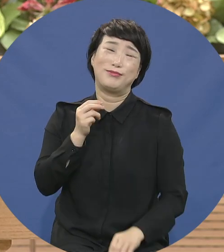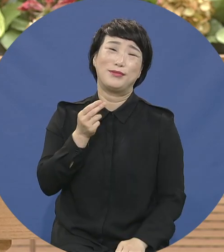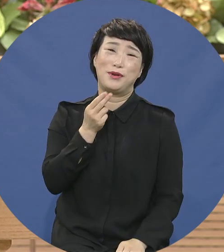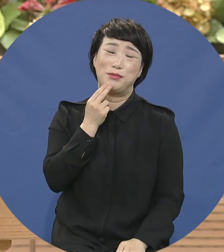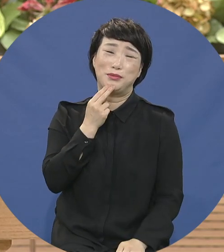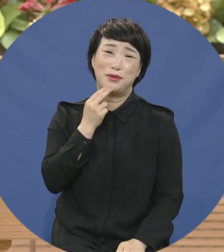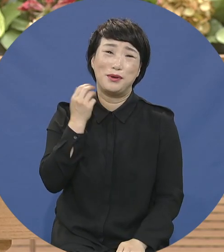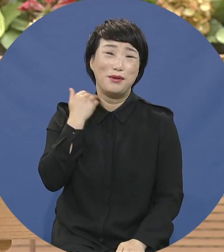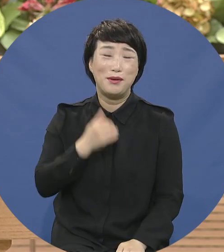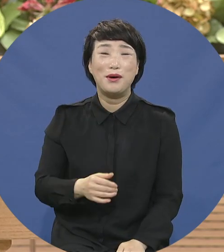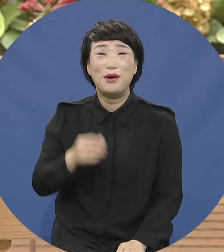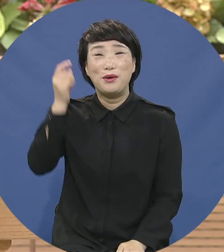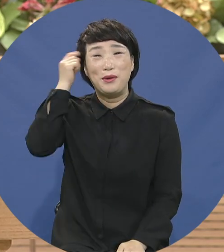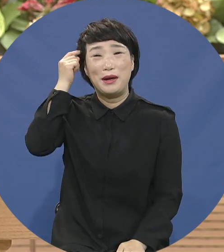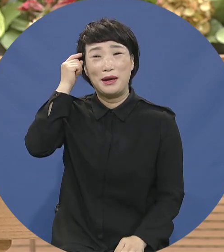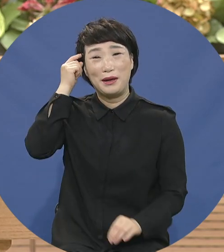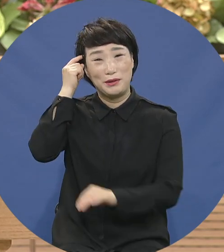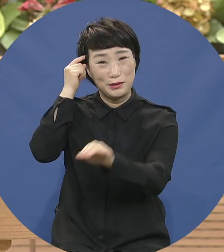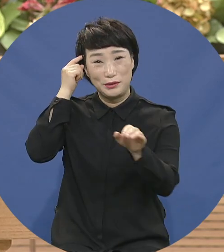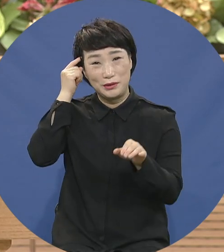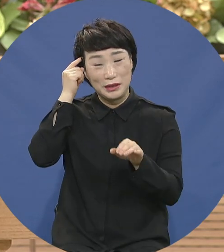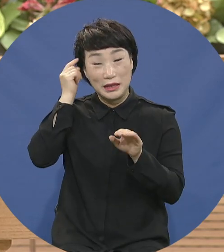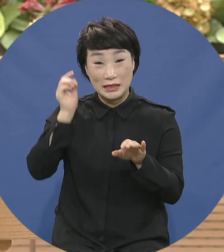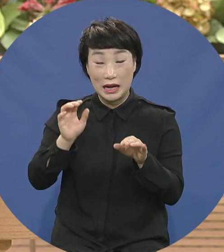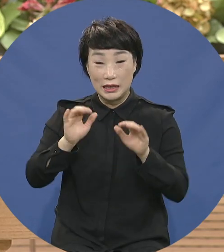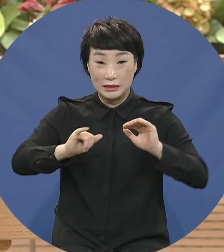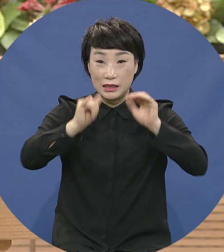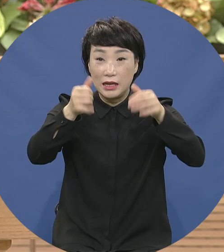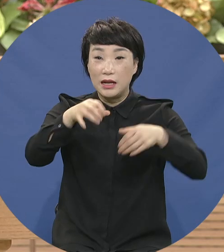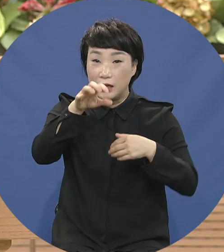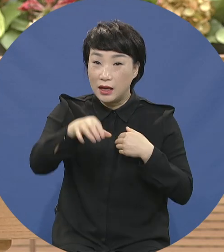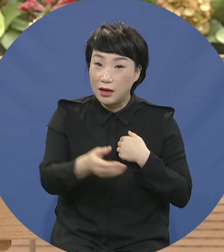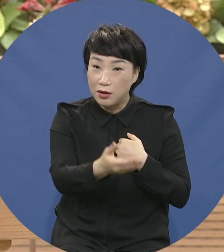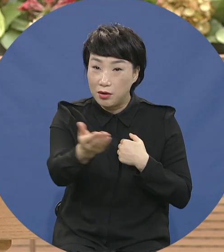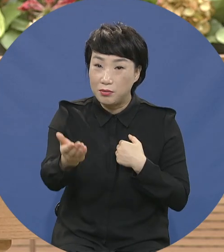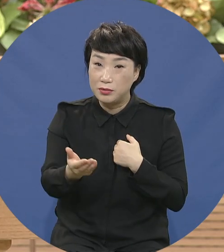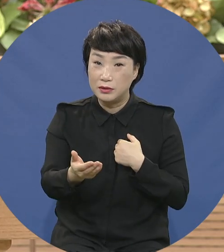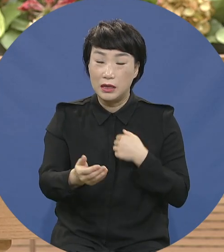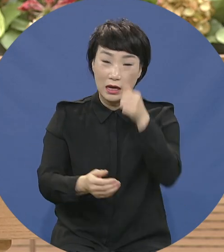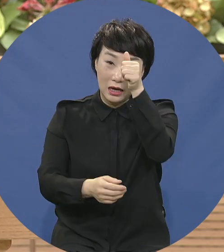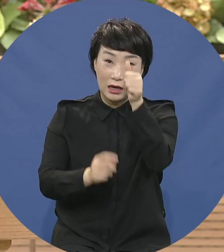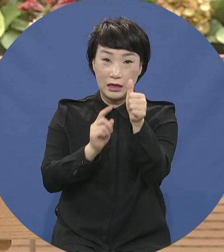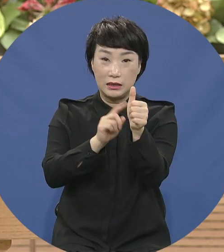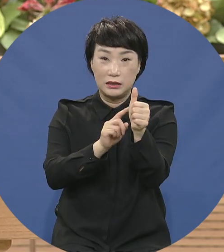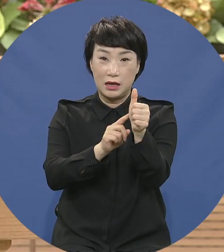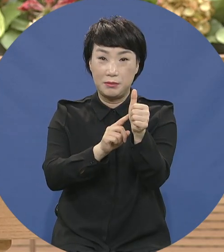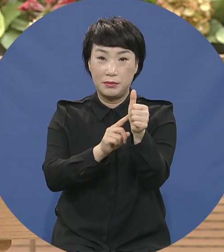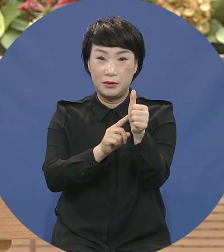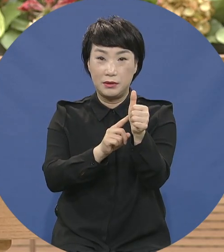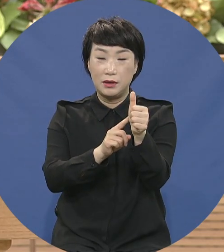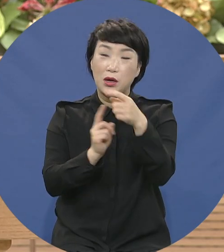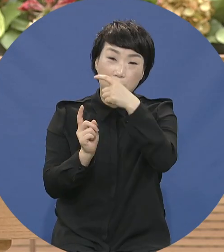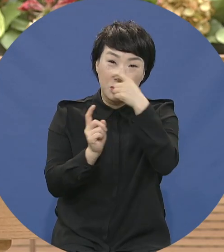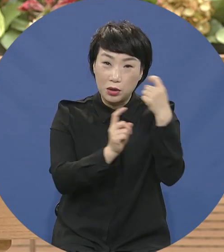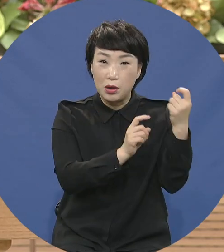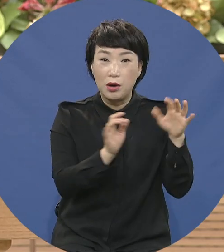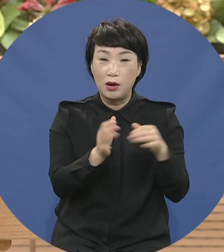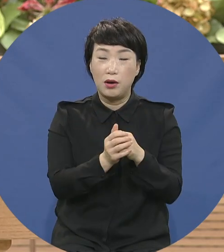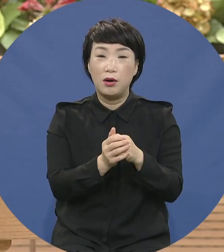왜 능력이 없느냐? 이 세상에는 아담을